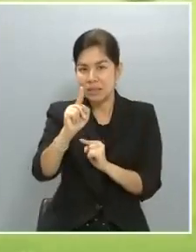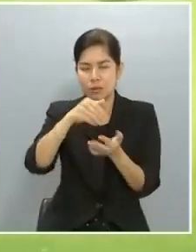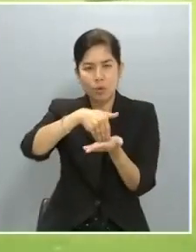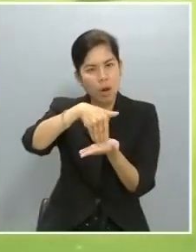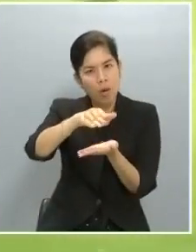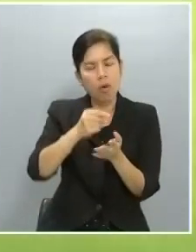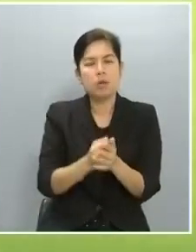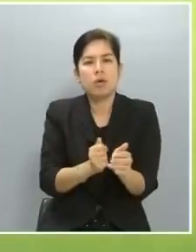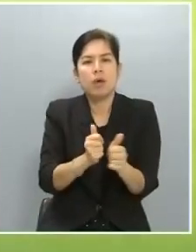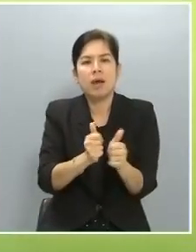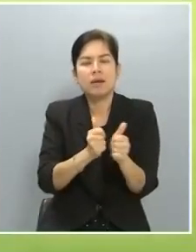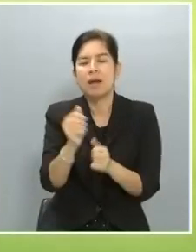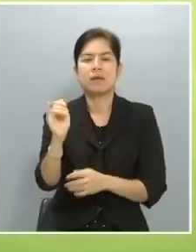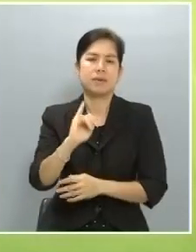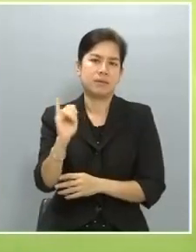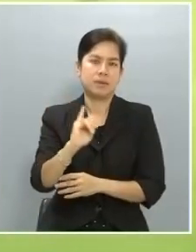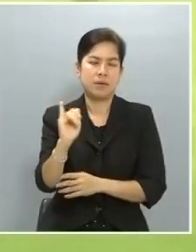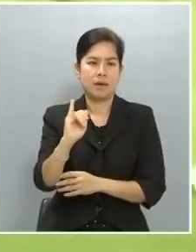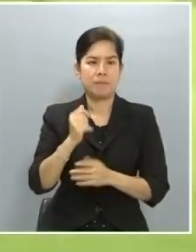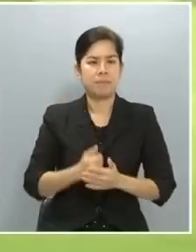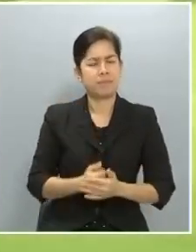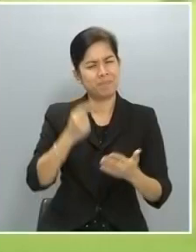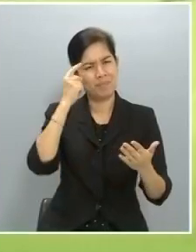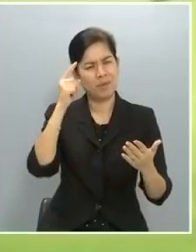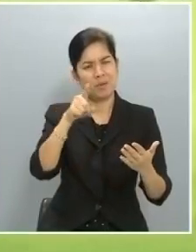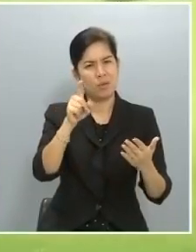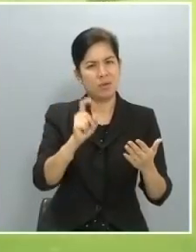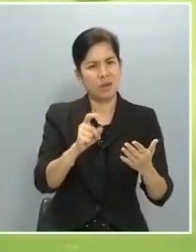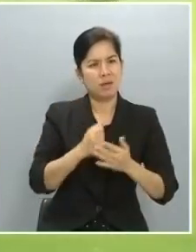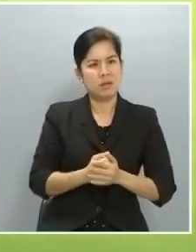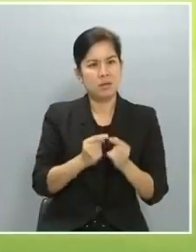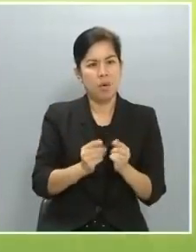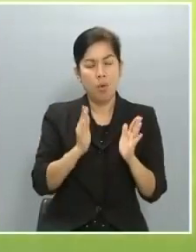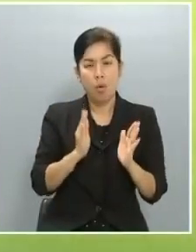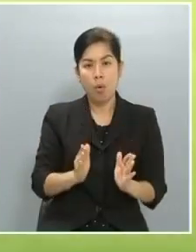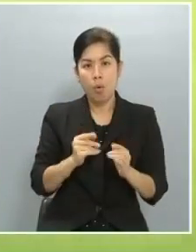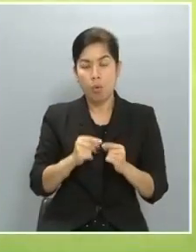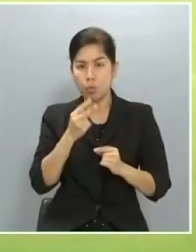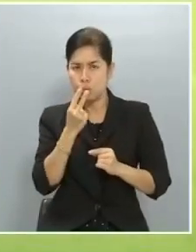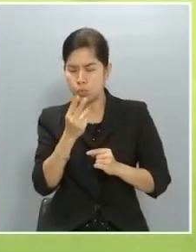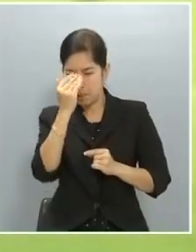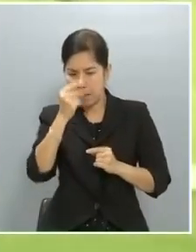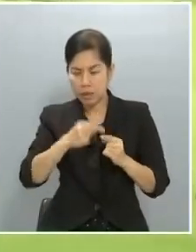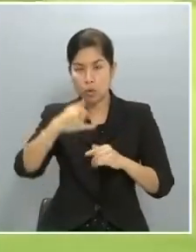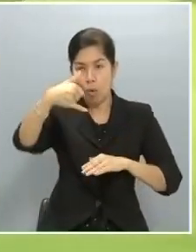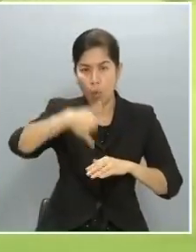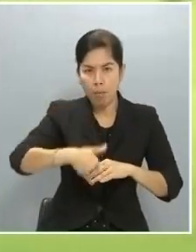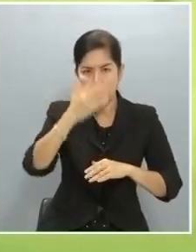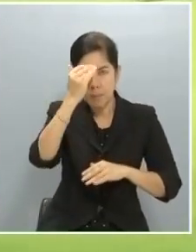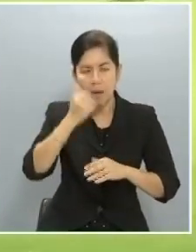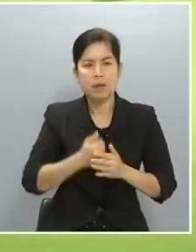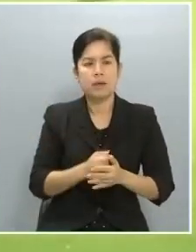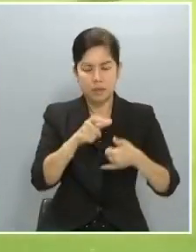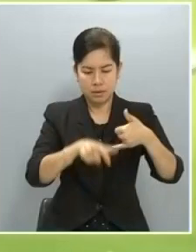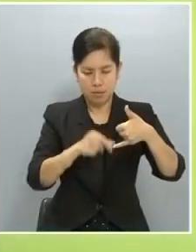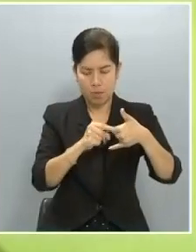ที่เกมยังไม่เริ่มนะครับก็สงสัยเหมือนกันว่าแฟนๆลงมาในสนามได้อย่างไรนะครับเบื้องต้นเขาโดนแบนห้